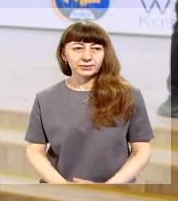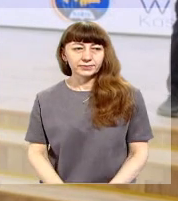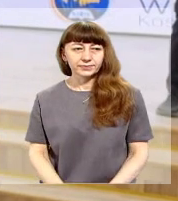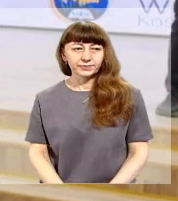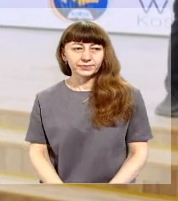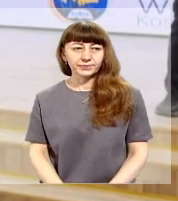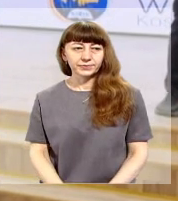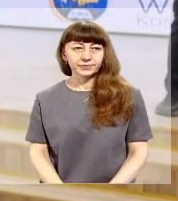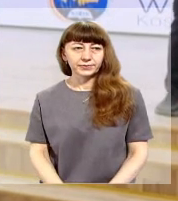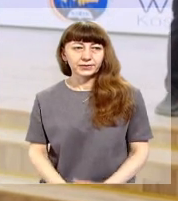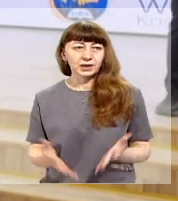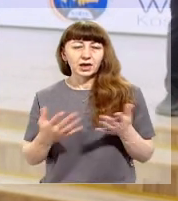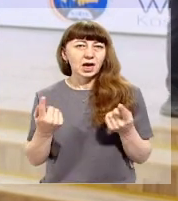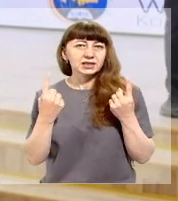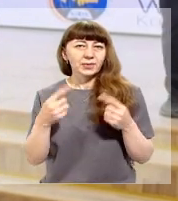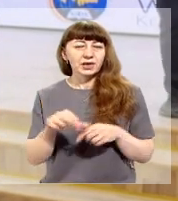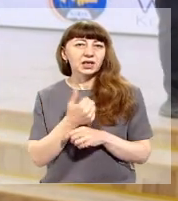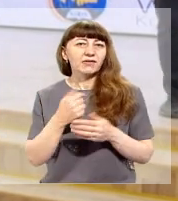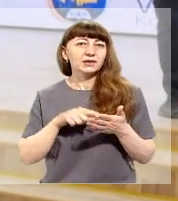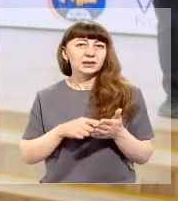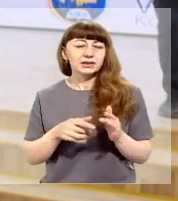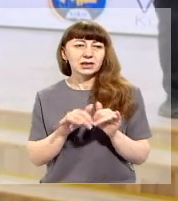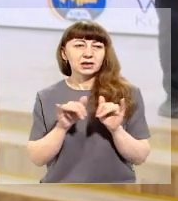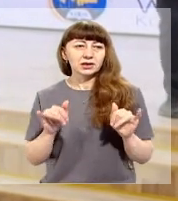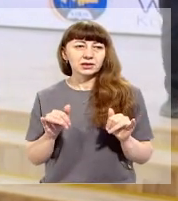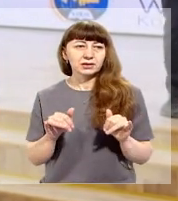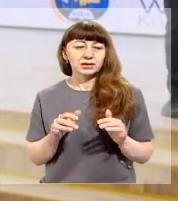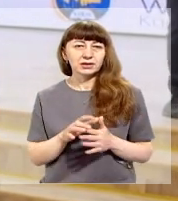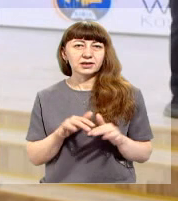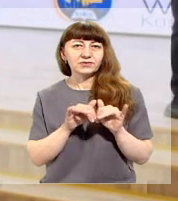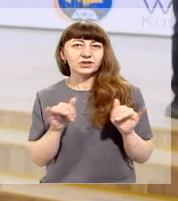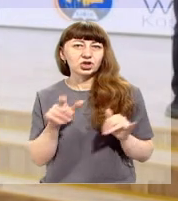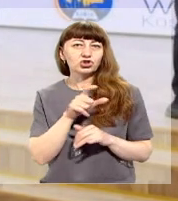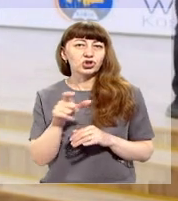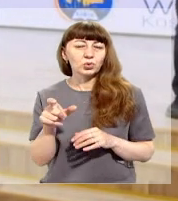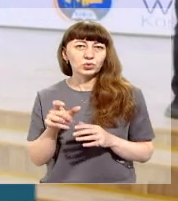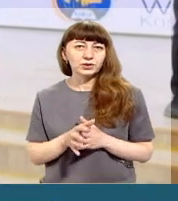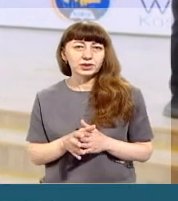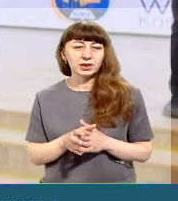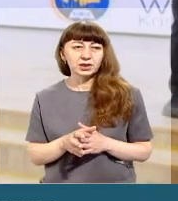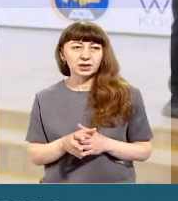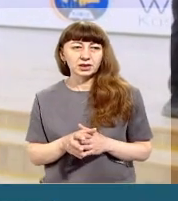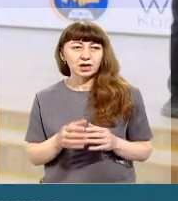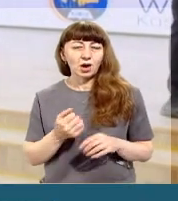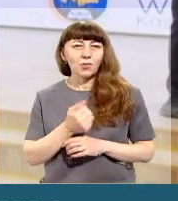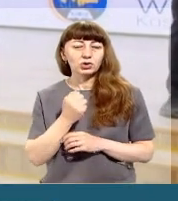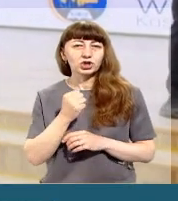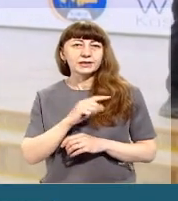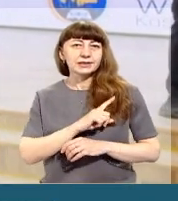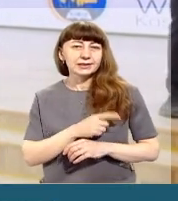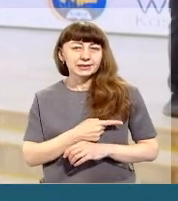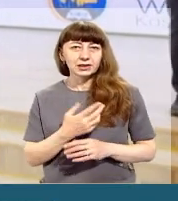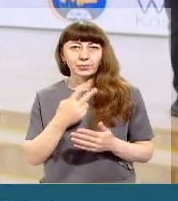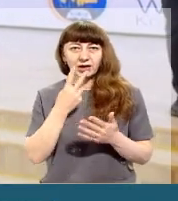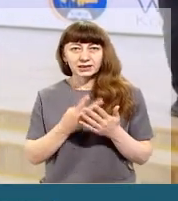Вот. Какая самая главная основная цель – это развитие человеческого капитала. Развитие рабочей силы – это показатель